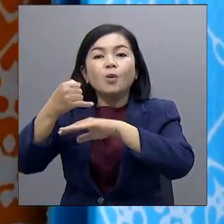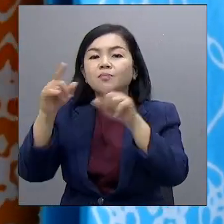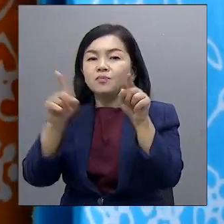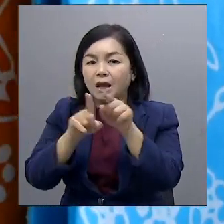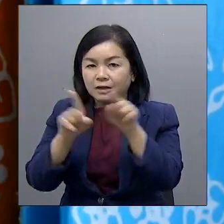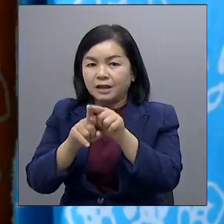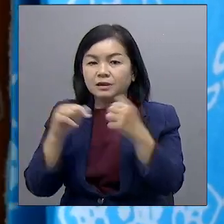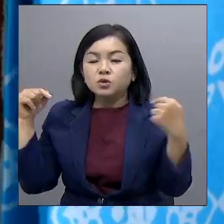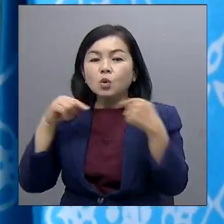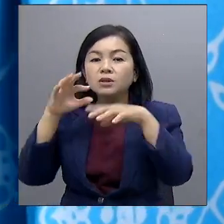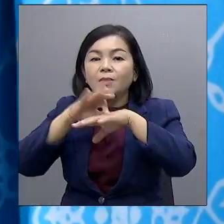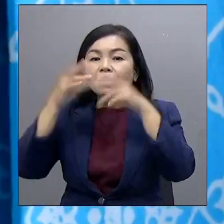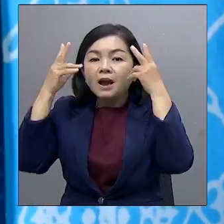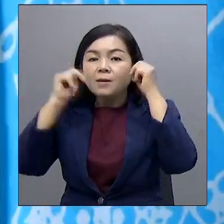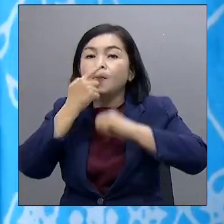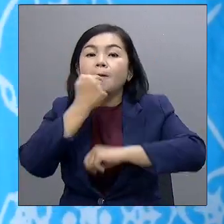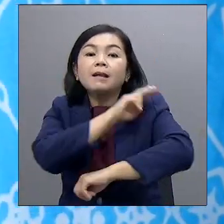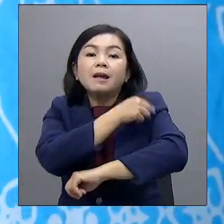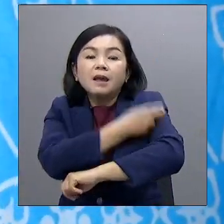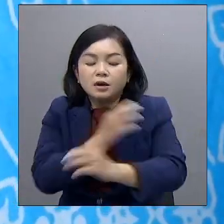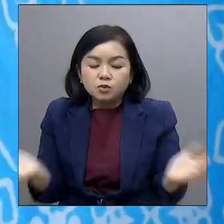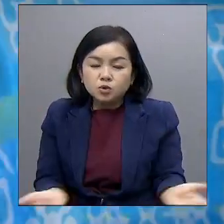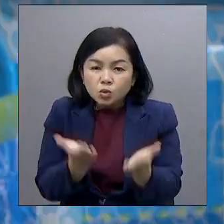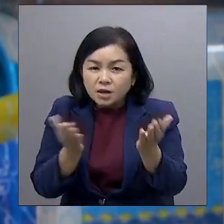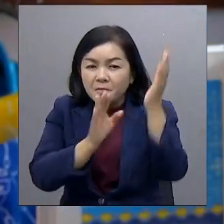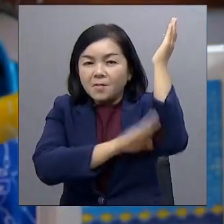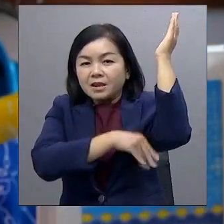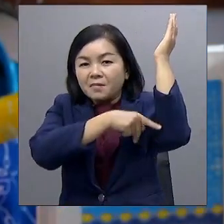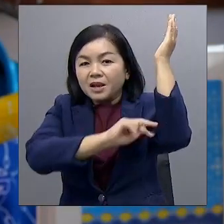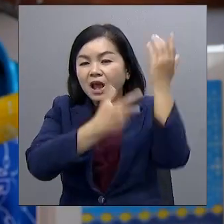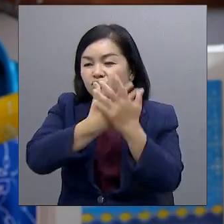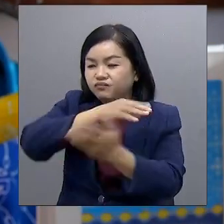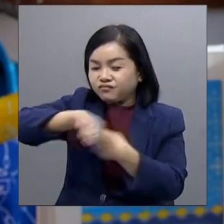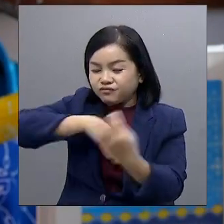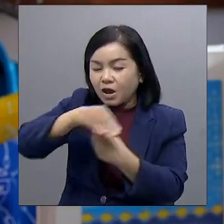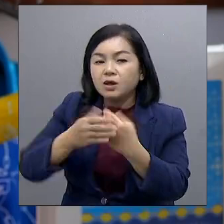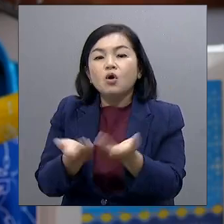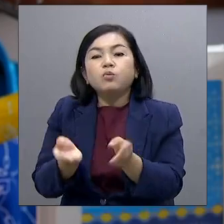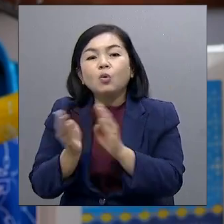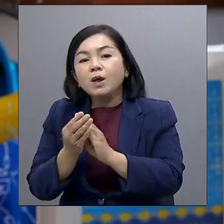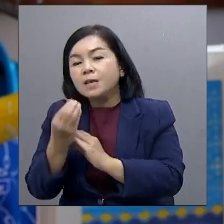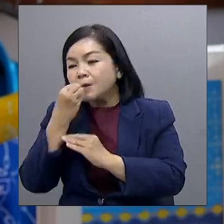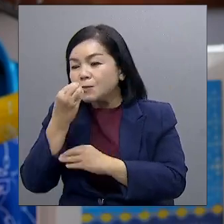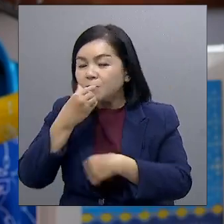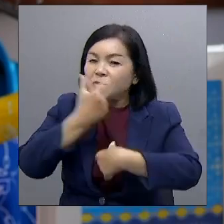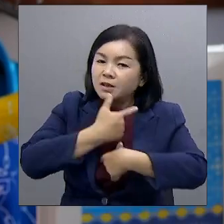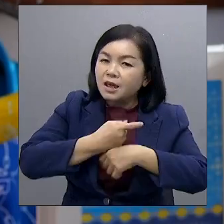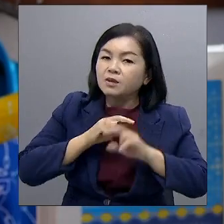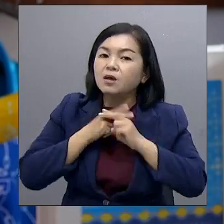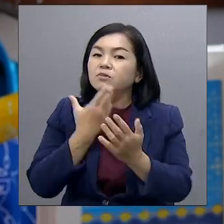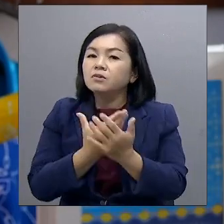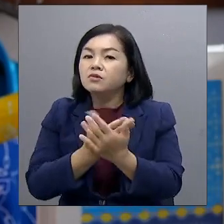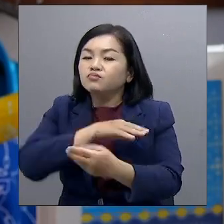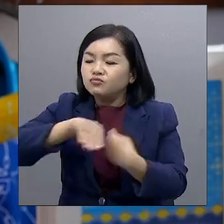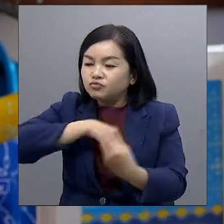นายกเหล่าชาติว่าต้องการส่งเสริมให้เมืองพังงามีเศรษฐกิจดีทุกคนมีอ่ารายรับแล้วก็ให้